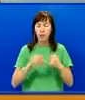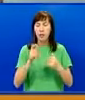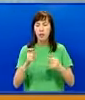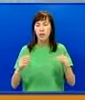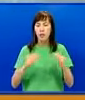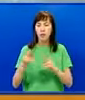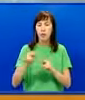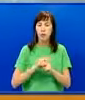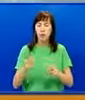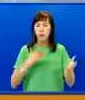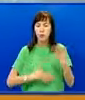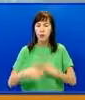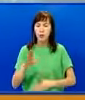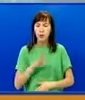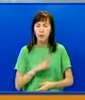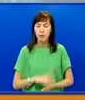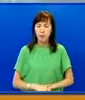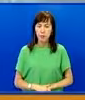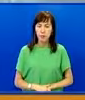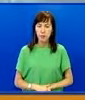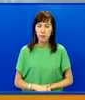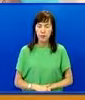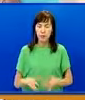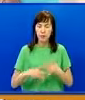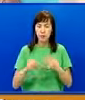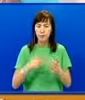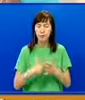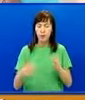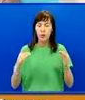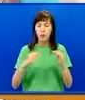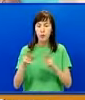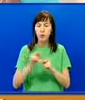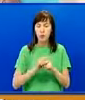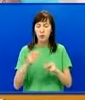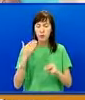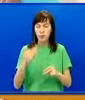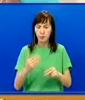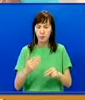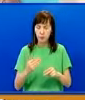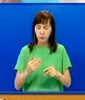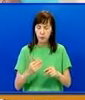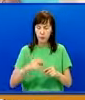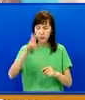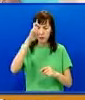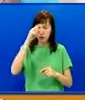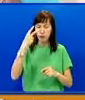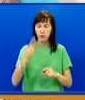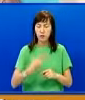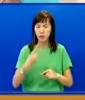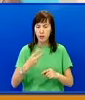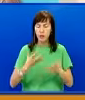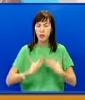беріп қуантты. Таза жер алып, соған үй құрып, сол үйлерге кірісті. Бейілдің өзінде екі